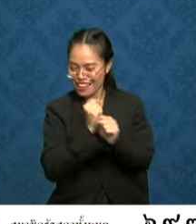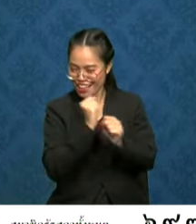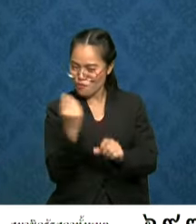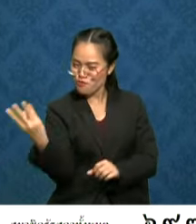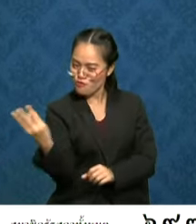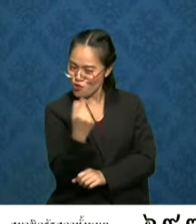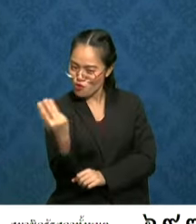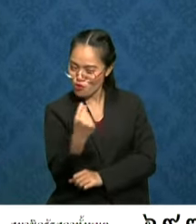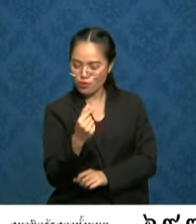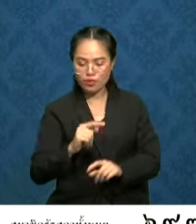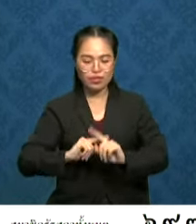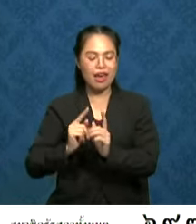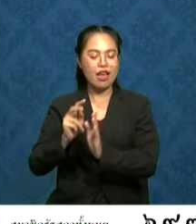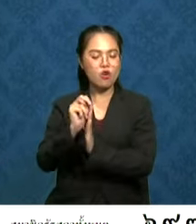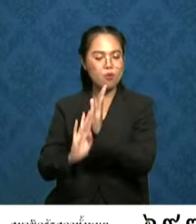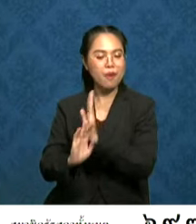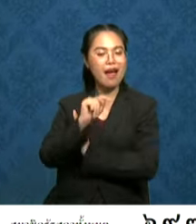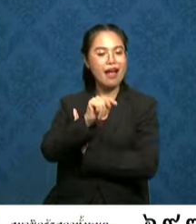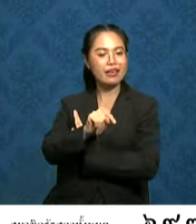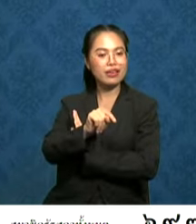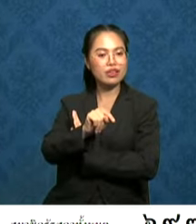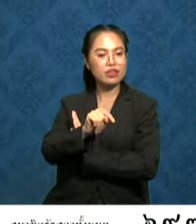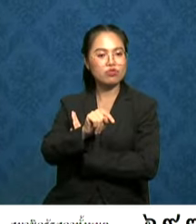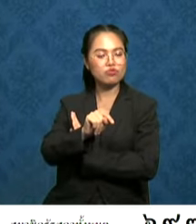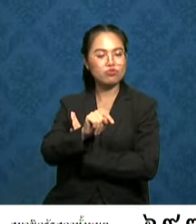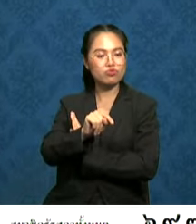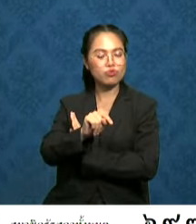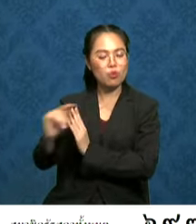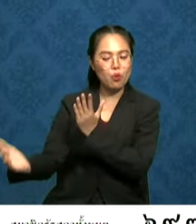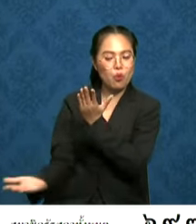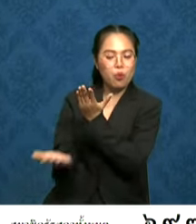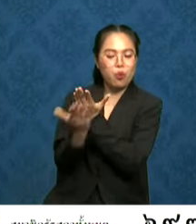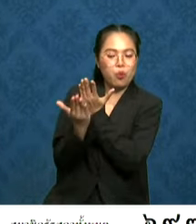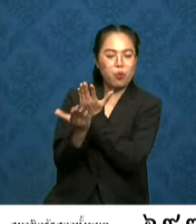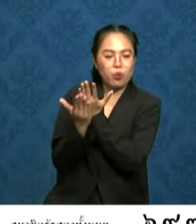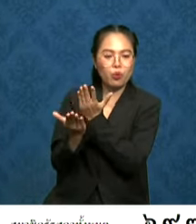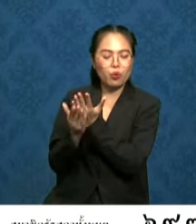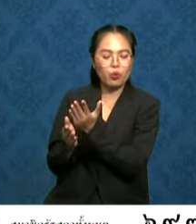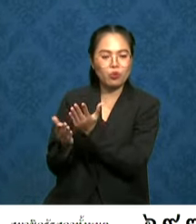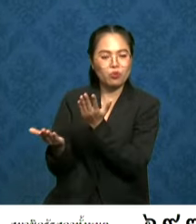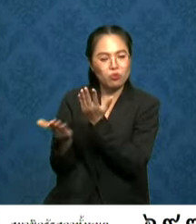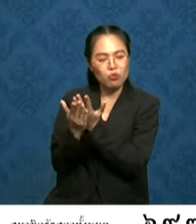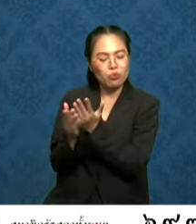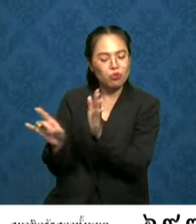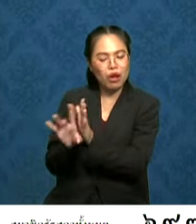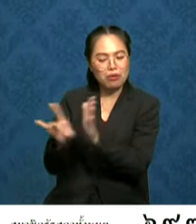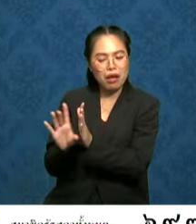ดแต่นโยบายนี้กลับไปอยู่หลังหมวดระยะกลางและระยะยาวได้อย่างไร